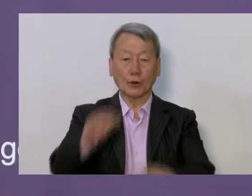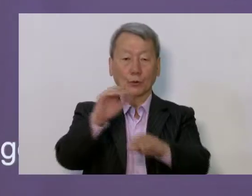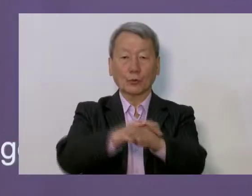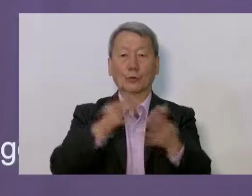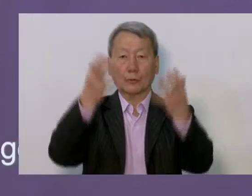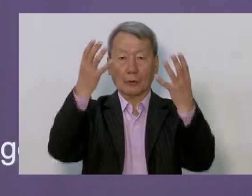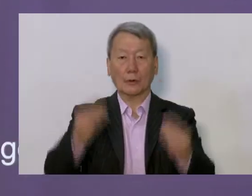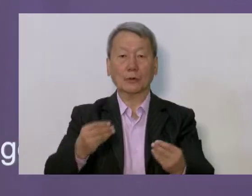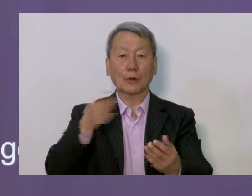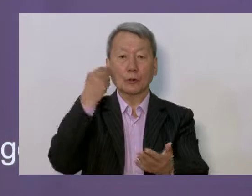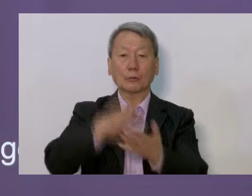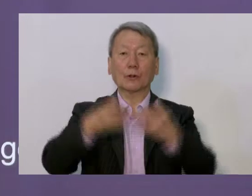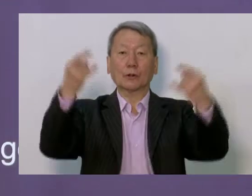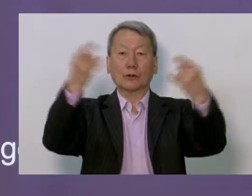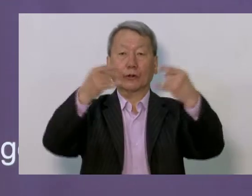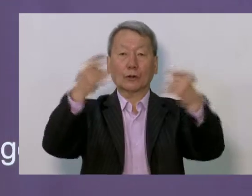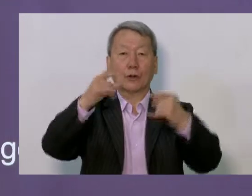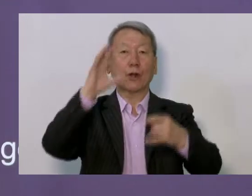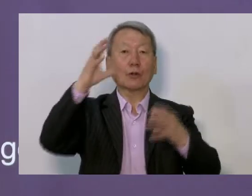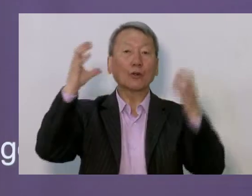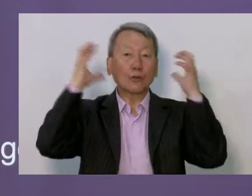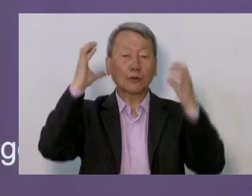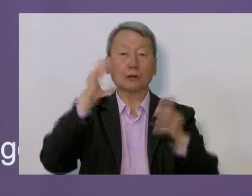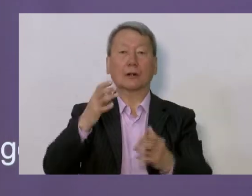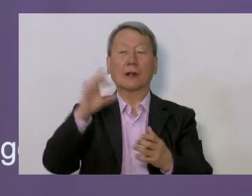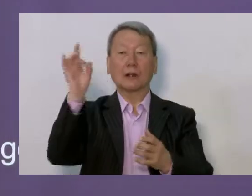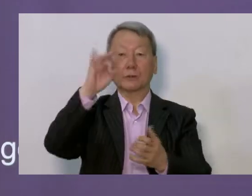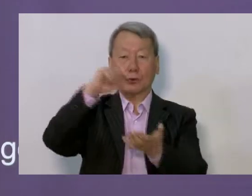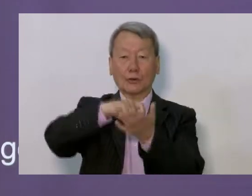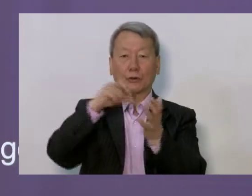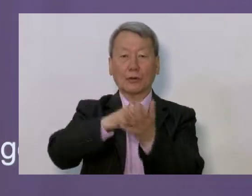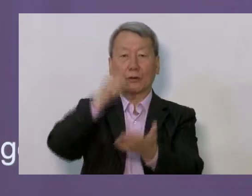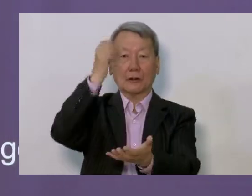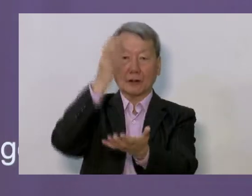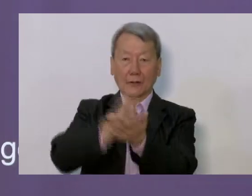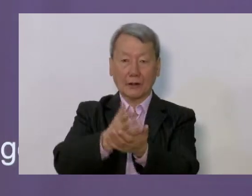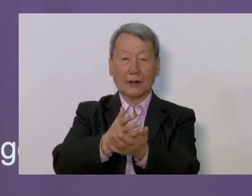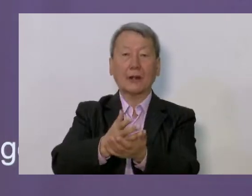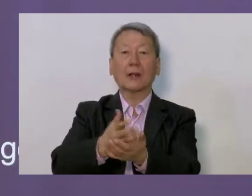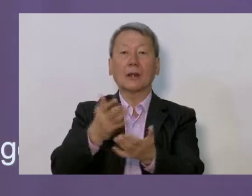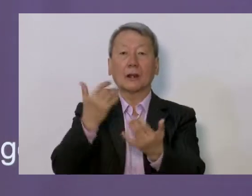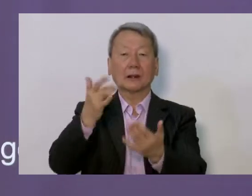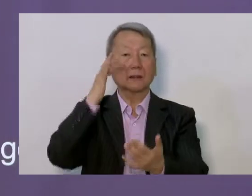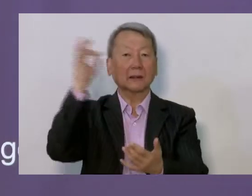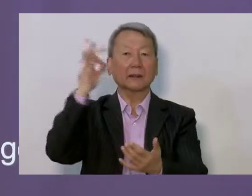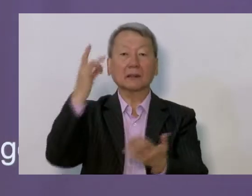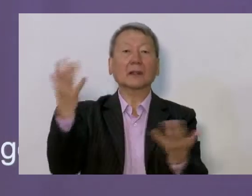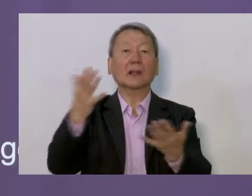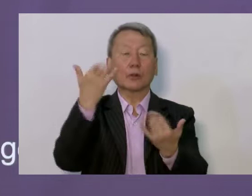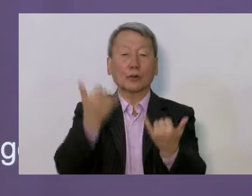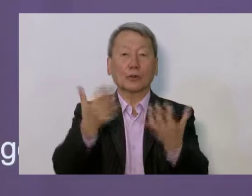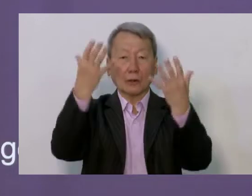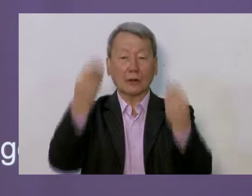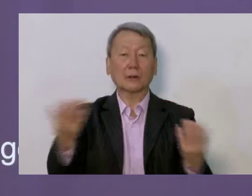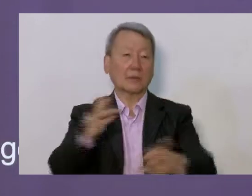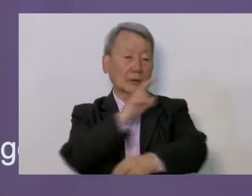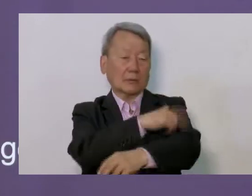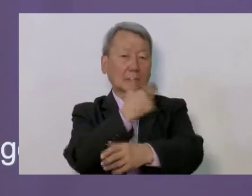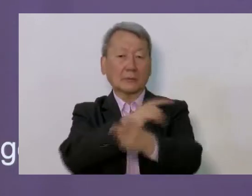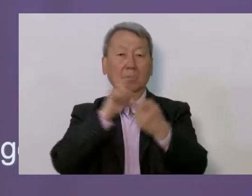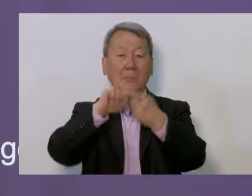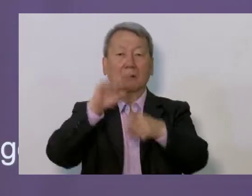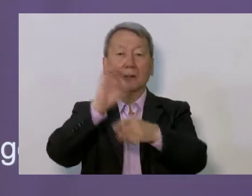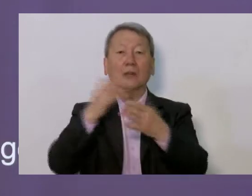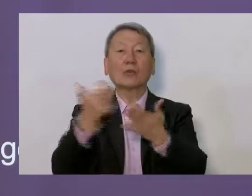Кутмандуу күнүңүздөр менен, урматтуу телекөрүүчүлөр, радио каармандар, республикалык штабтын пресс борборунда Кыргызстандагы бүгүнкү күнгө болгон